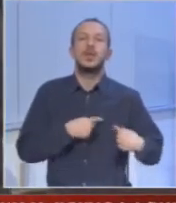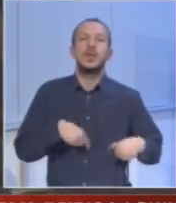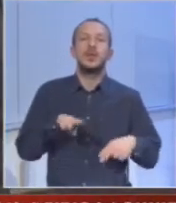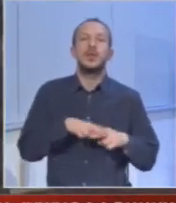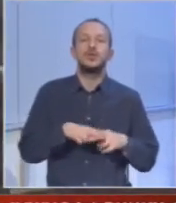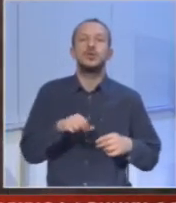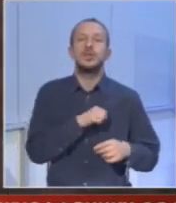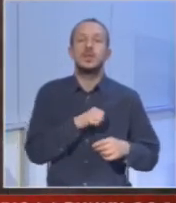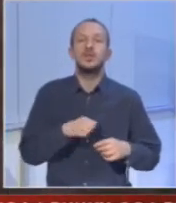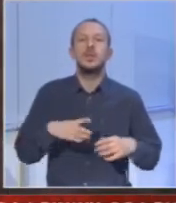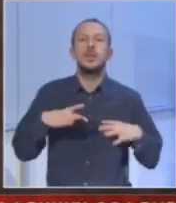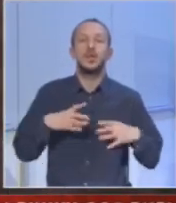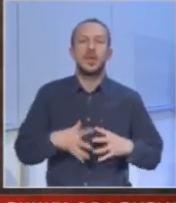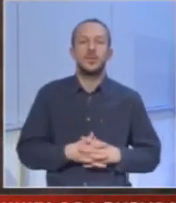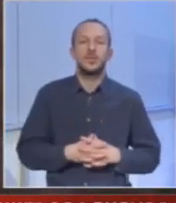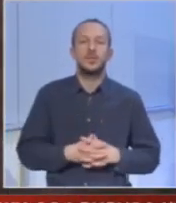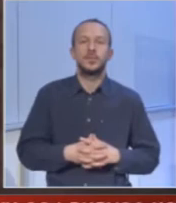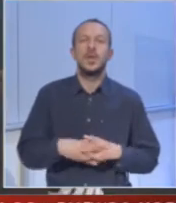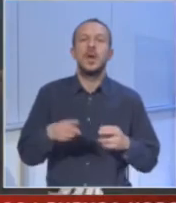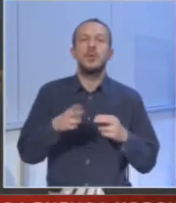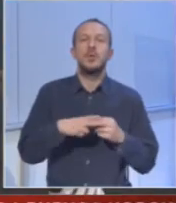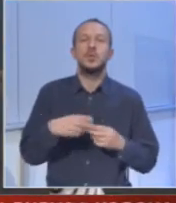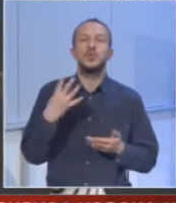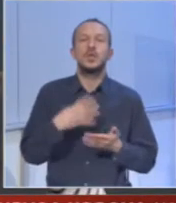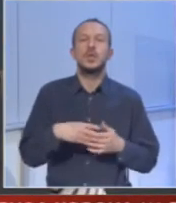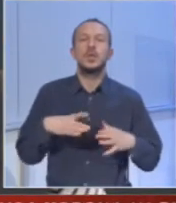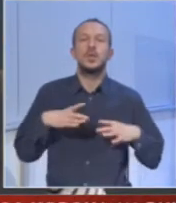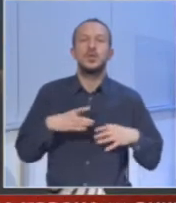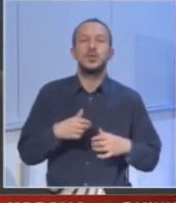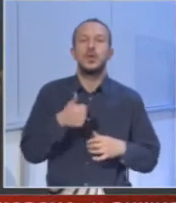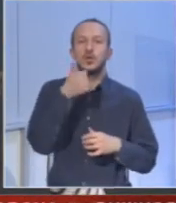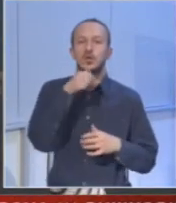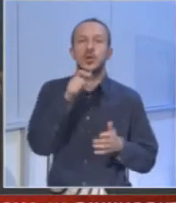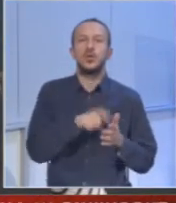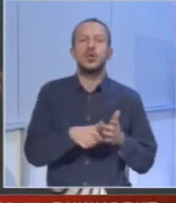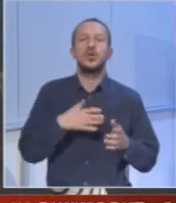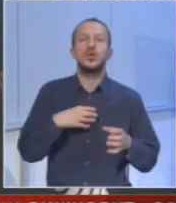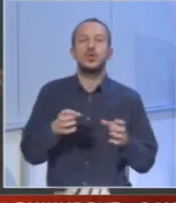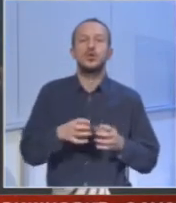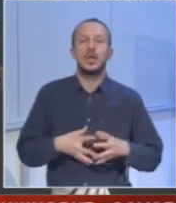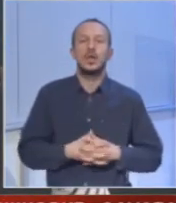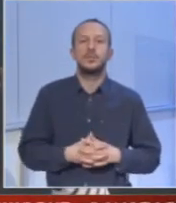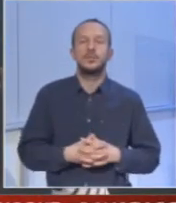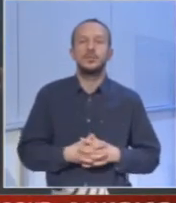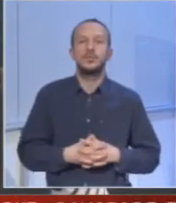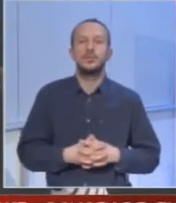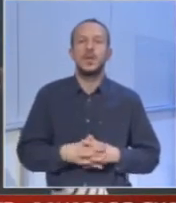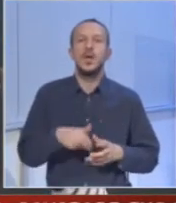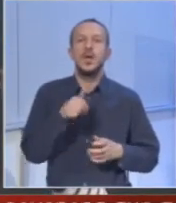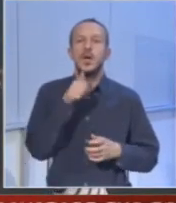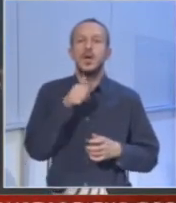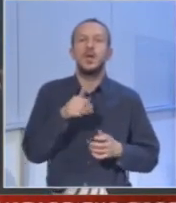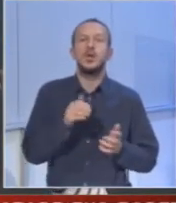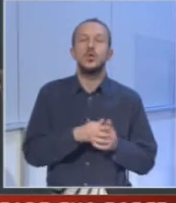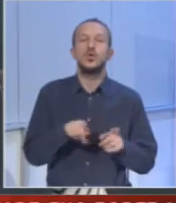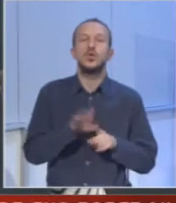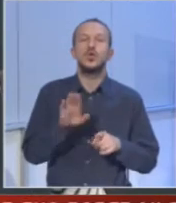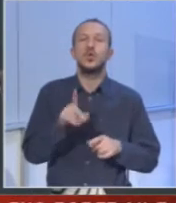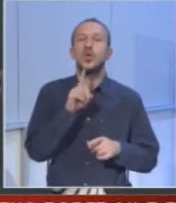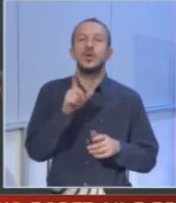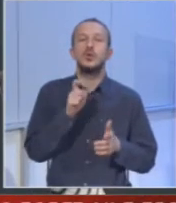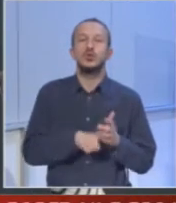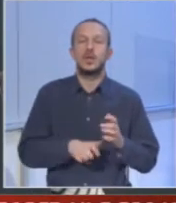su zainteresovani penzioneri. Blizu 4000 penzionera što su učlanjeni u naše udruženje. I maltene još toliko koji